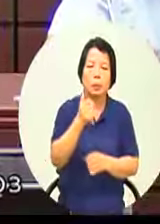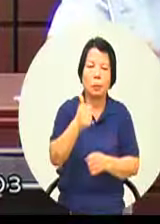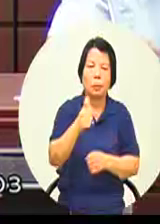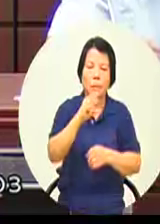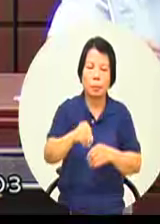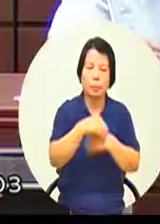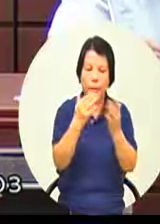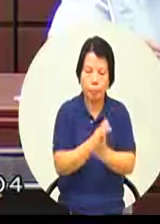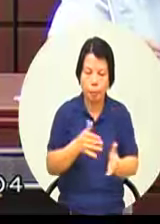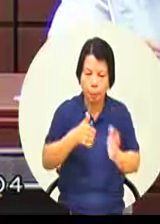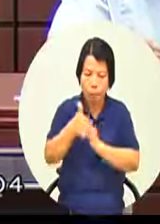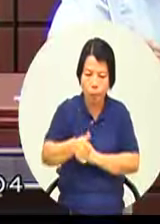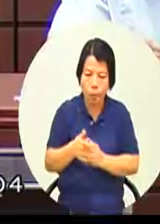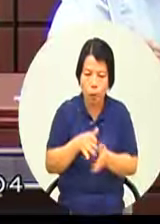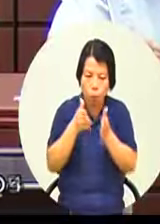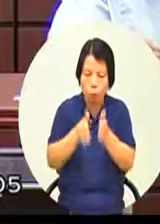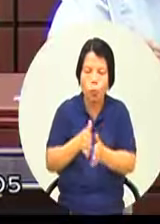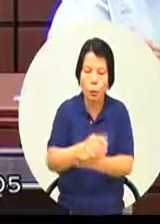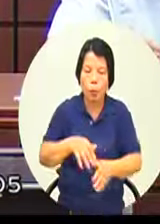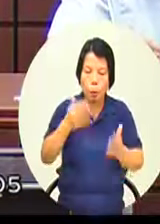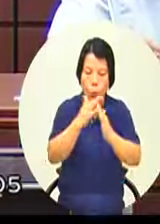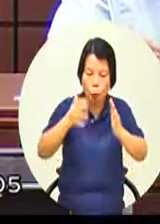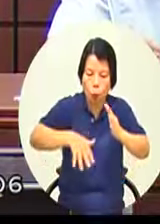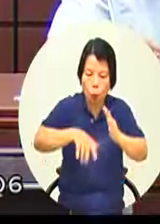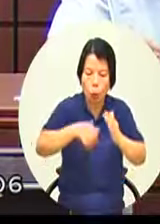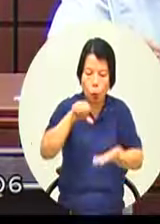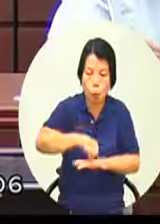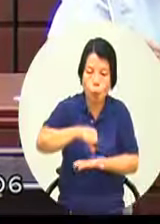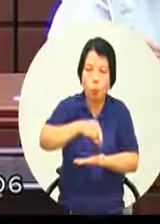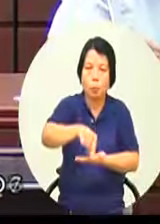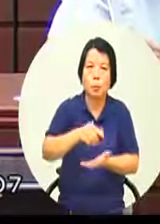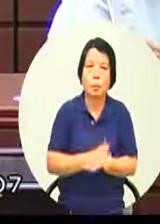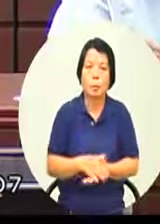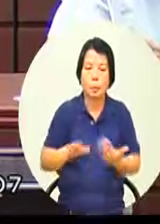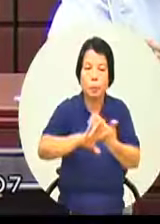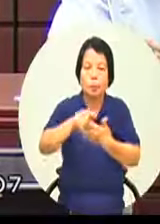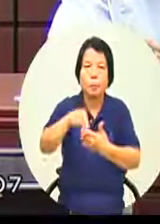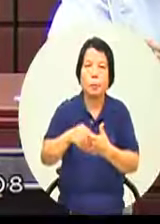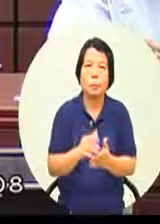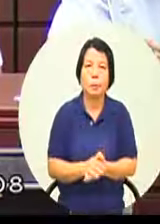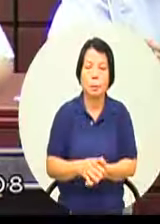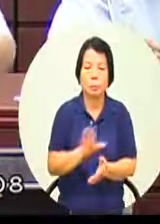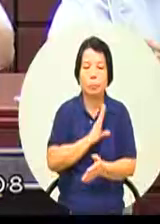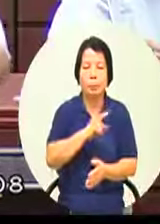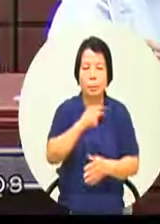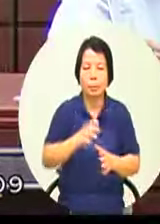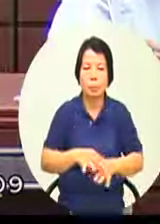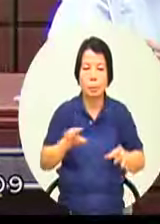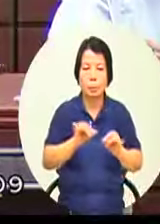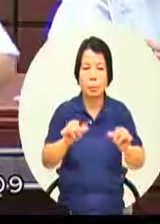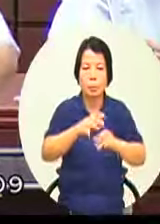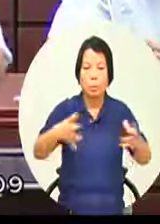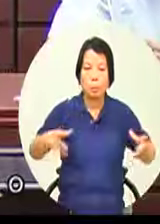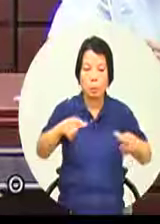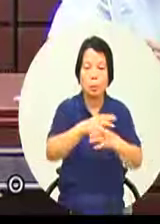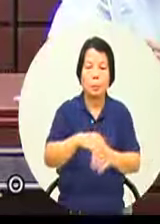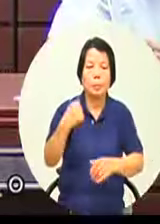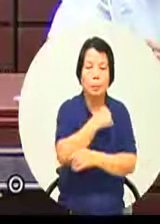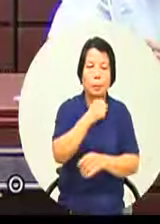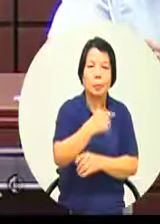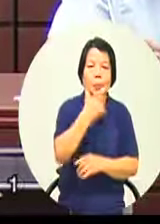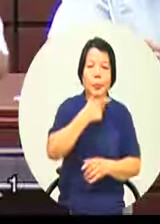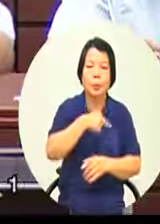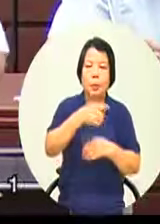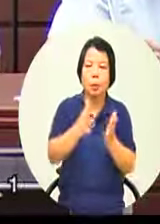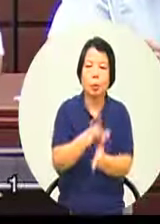室的一个耕作，谢谢各位。那么，其他当然为人是大面积做台糖的地，为咧迄个做温